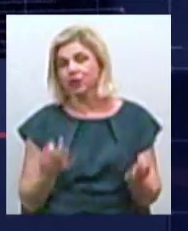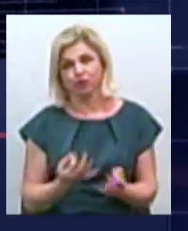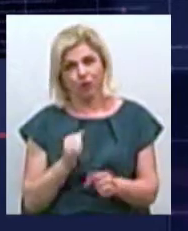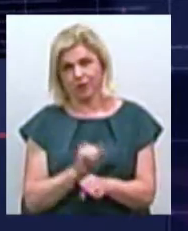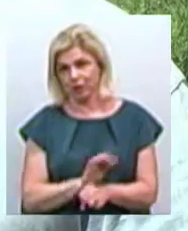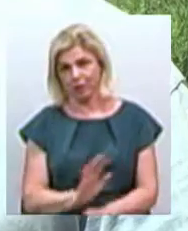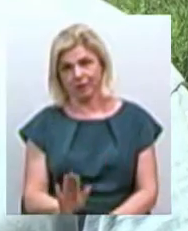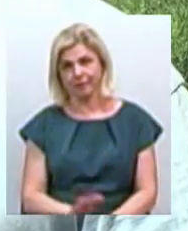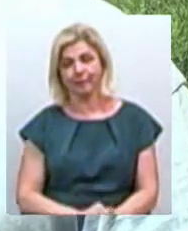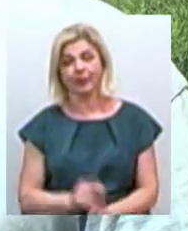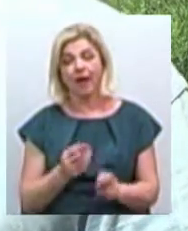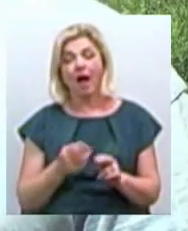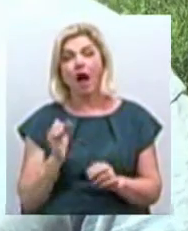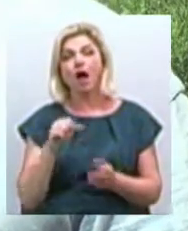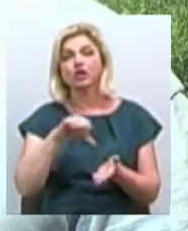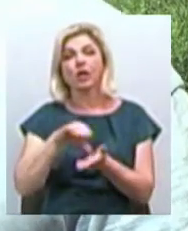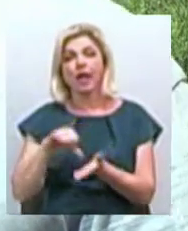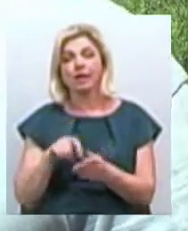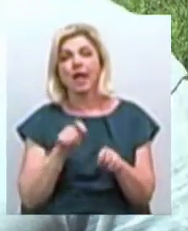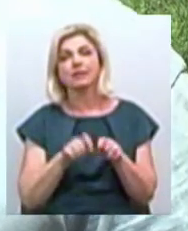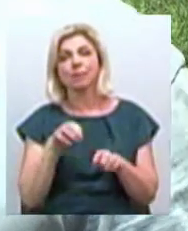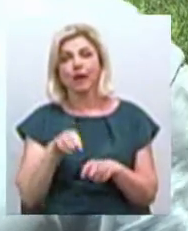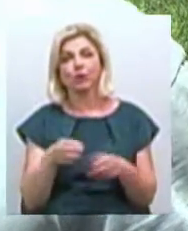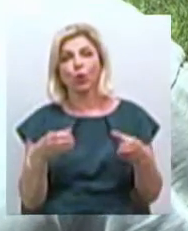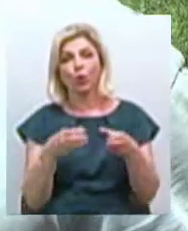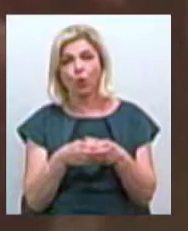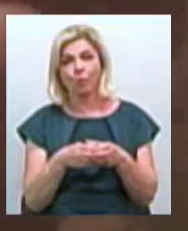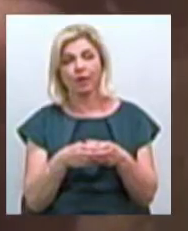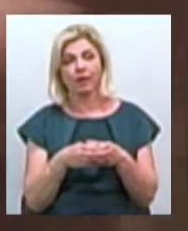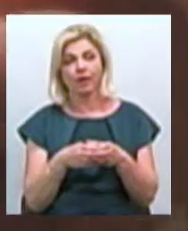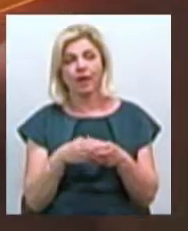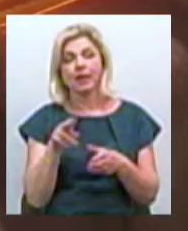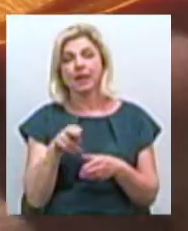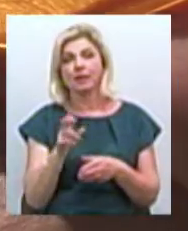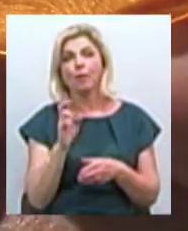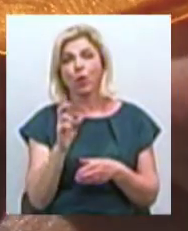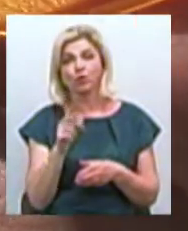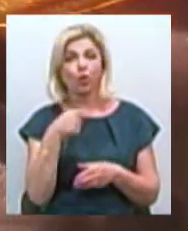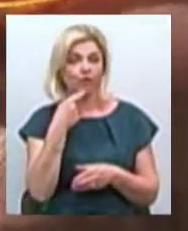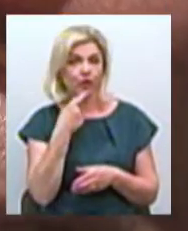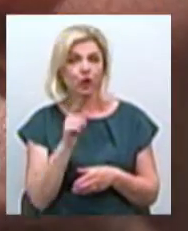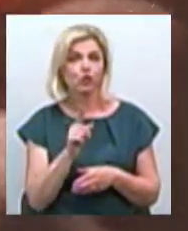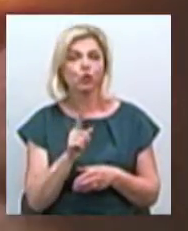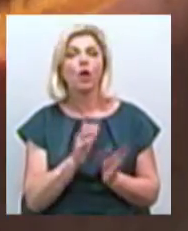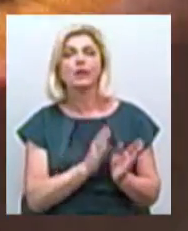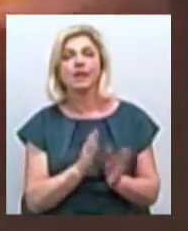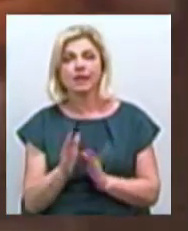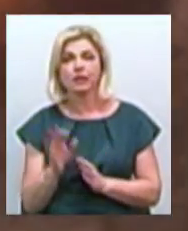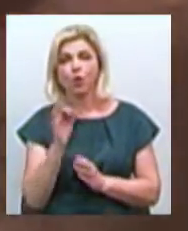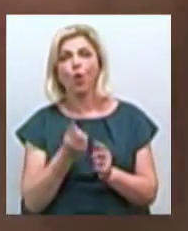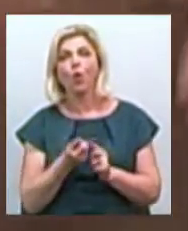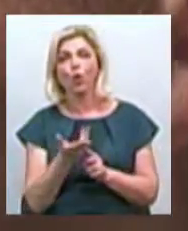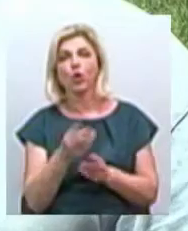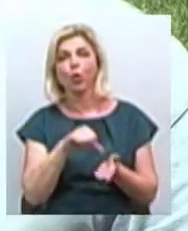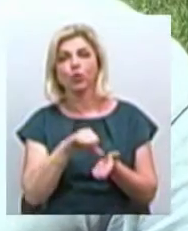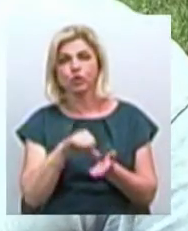зупинятись. Цей час член експертної групи з питань громадського бюджету Денис Барашковський каже, тенденція щодо кількості